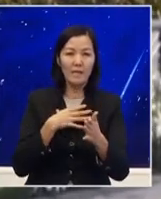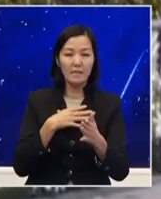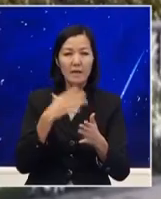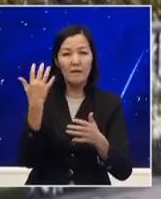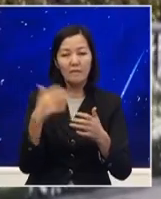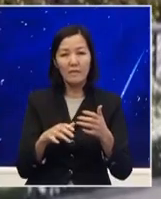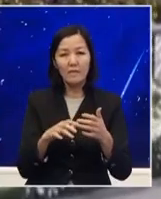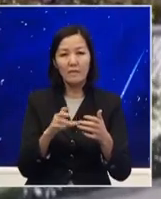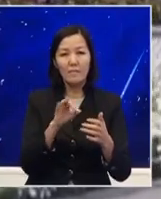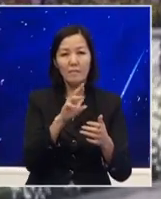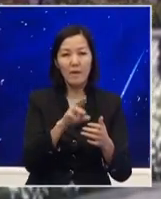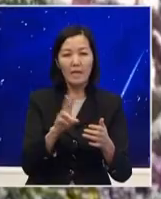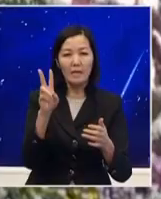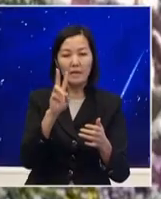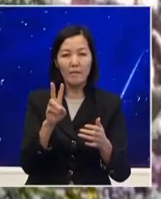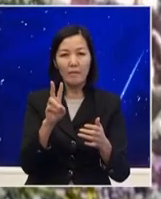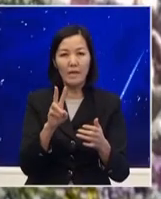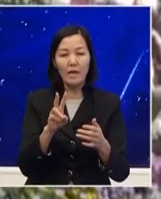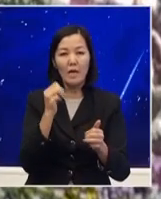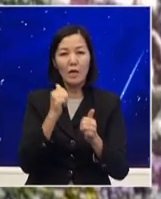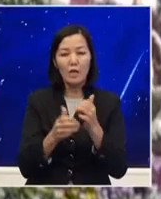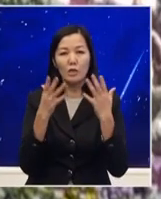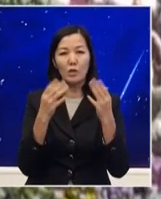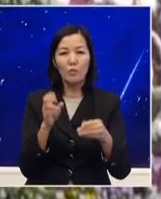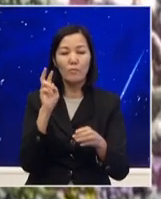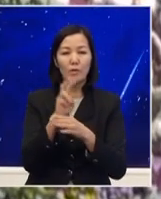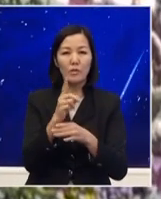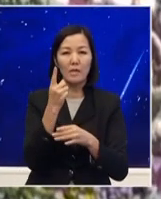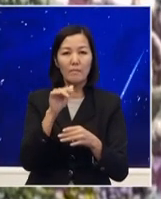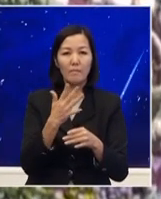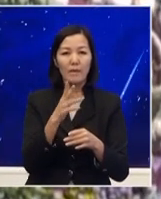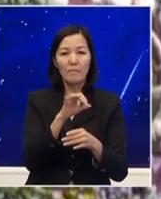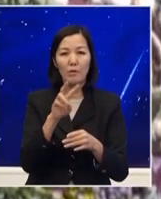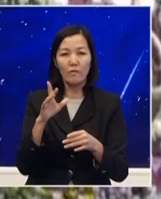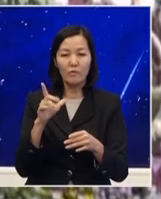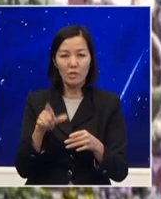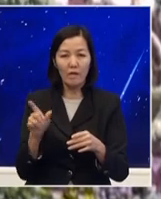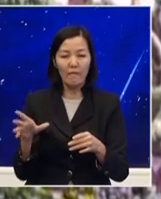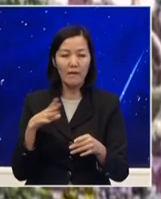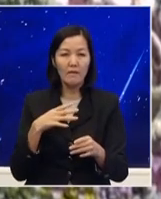ноября по май. Сад чудес в Дубае ежегодно посещают 1,5 миллиона человек.